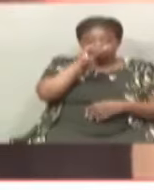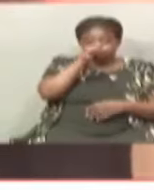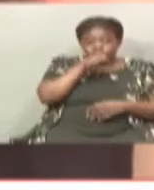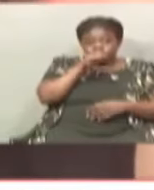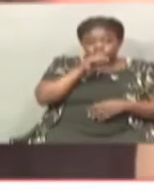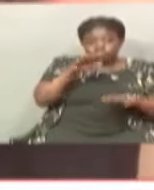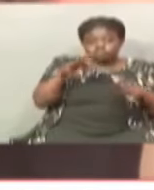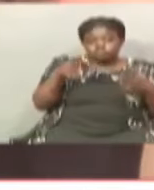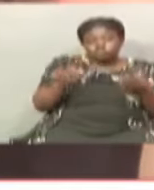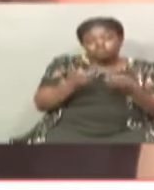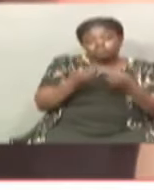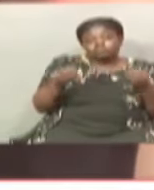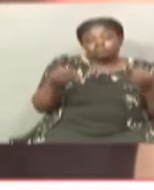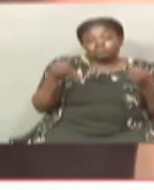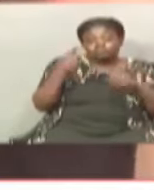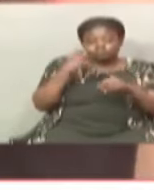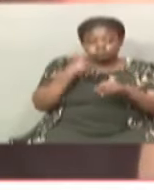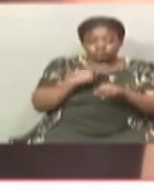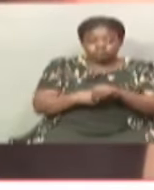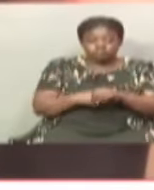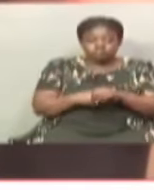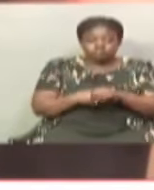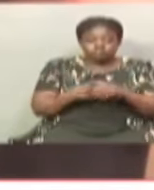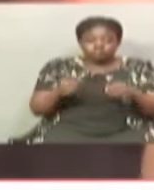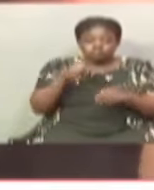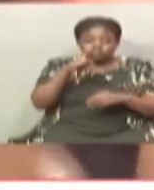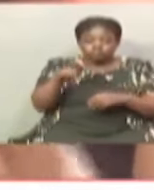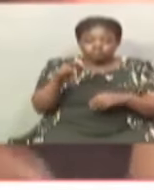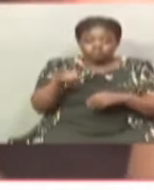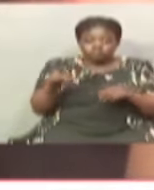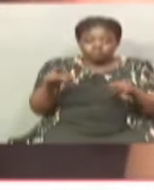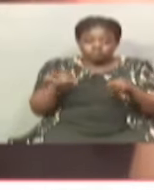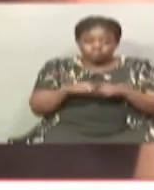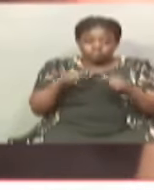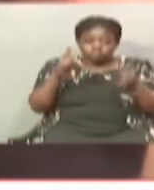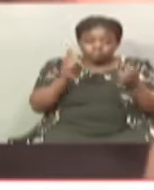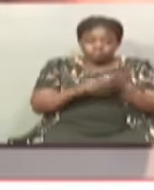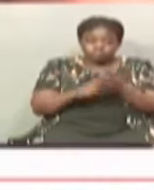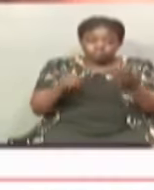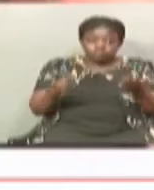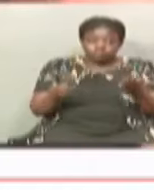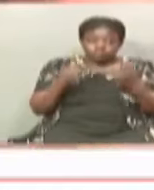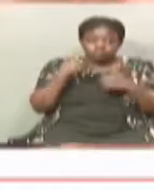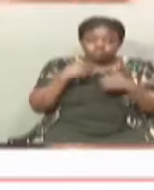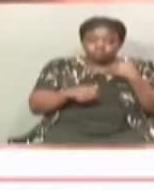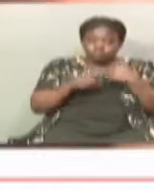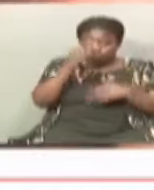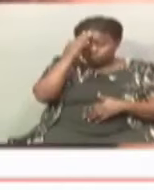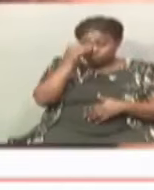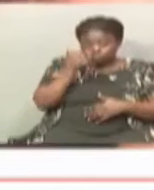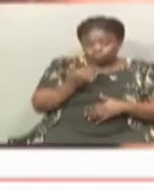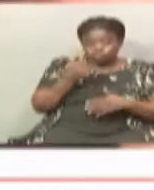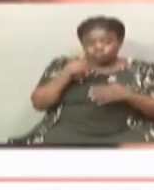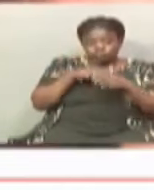otya? Ebiseera ebisinga tulema okulunda ne tujjamu amagoba olw'ensonga tuyingira mu kintu ne